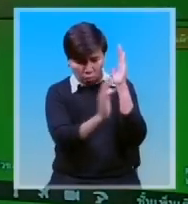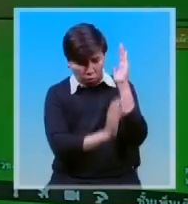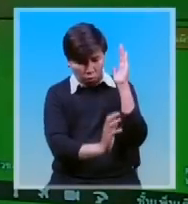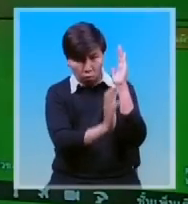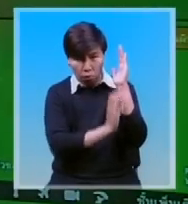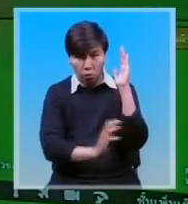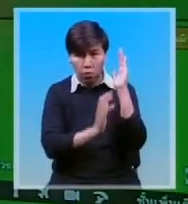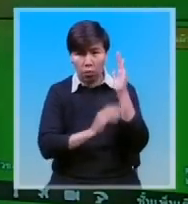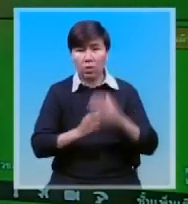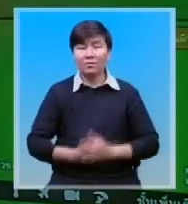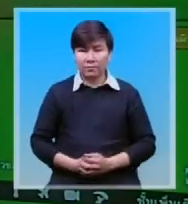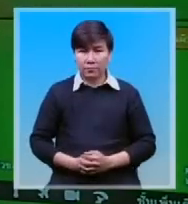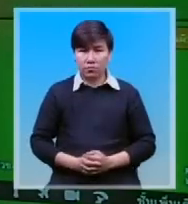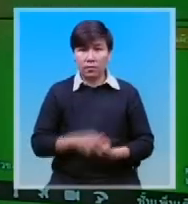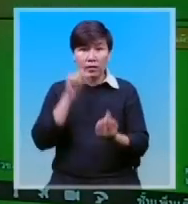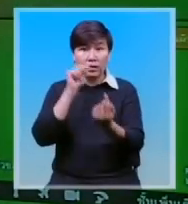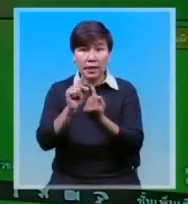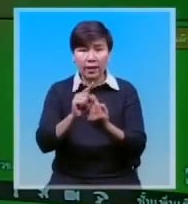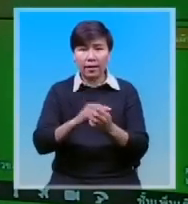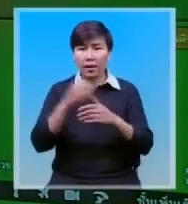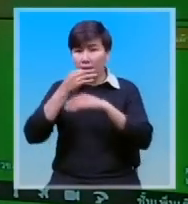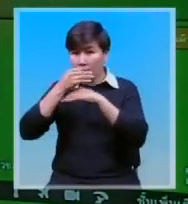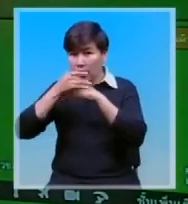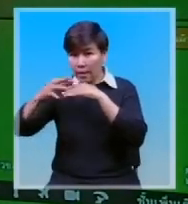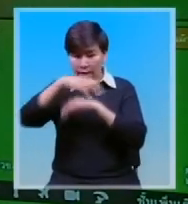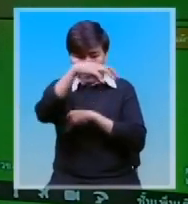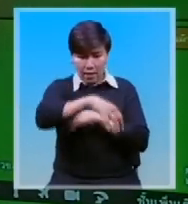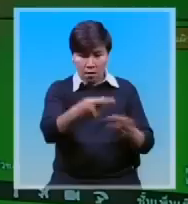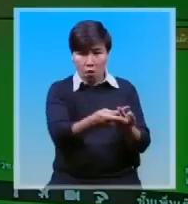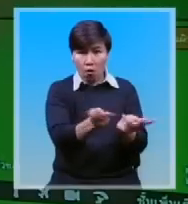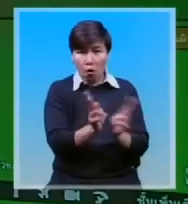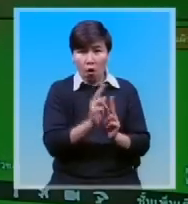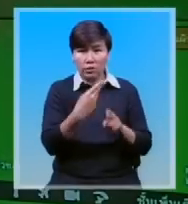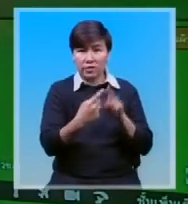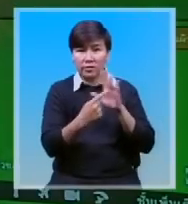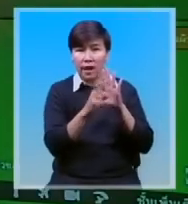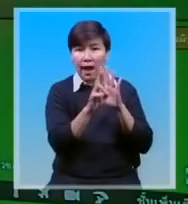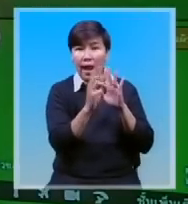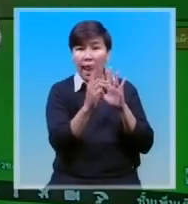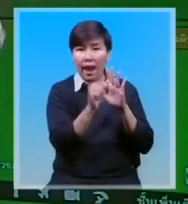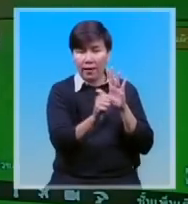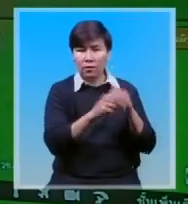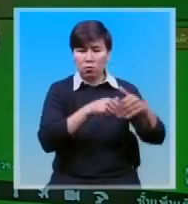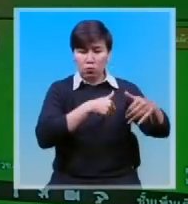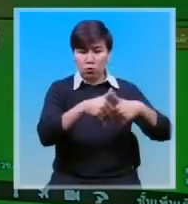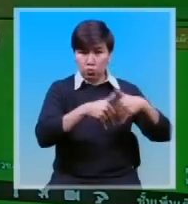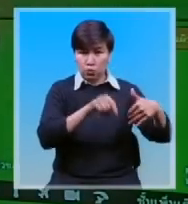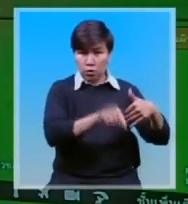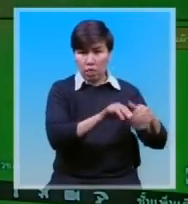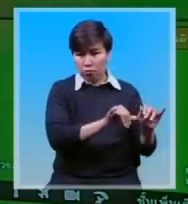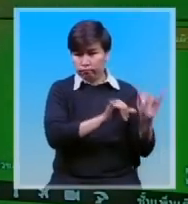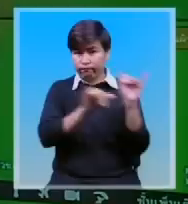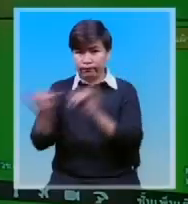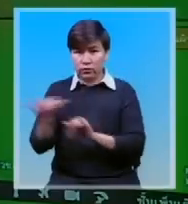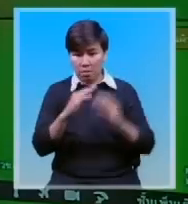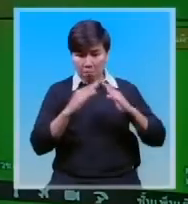ที่เกาะแรดจังหวัดสุราษฎร์ธานีเขาบอกไว้บอกว่าชาวบ้านในพื้นที่เนี่ยได้ทยอยอพยพออกจากบ้